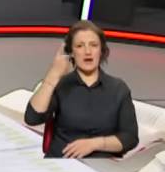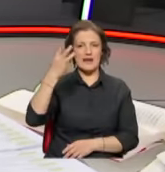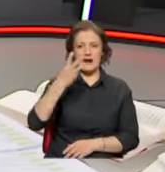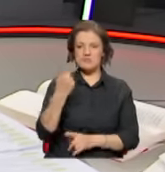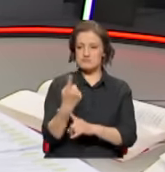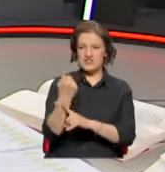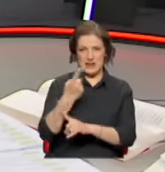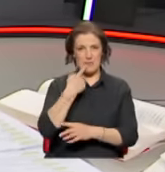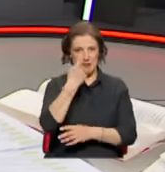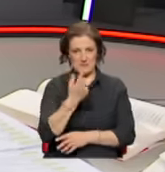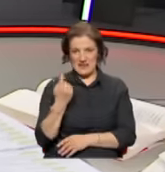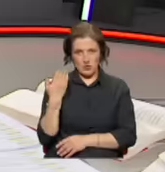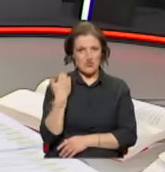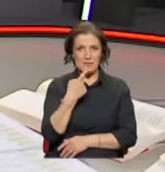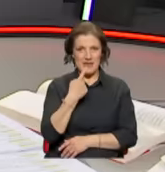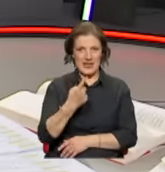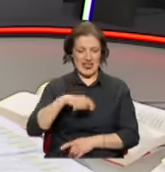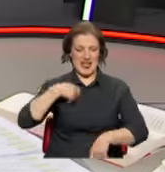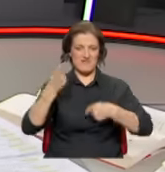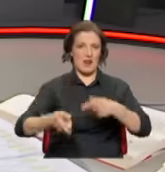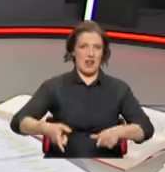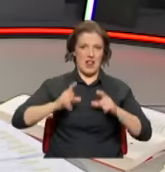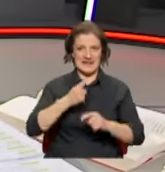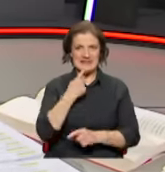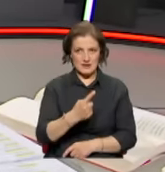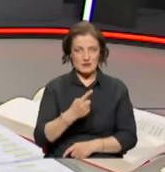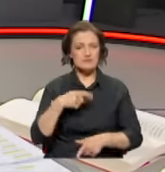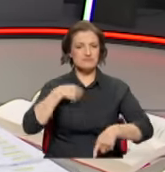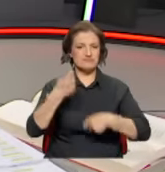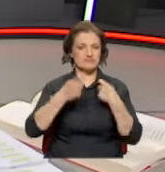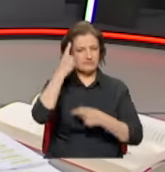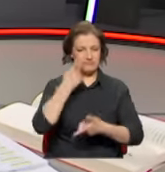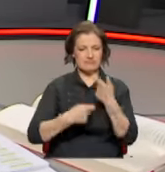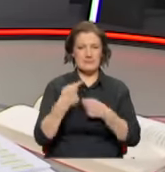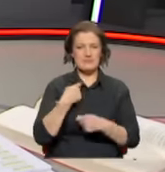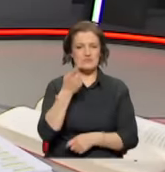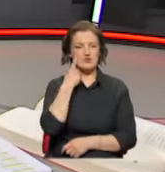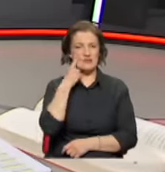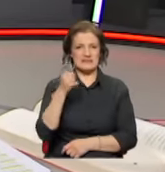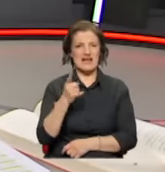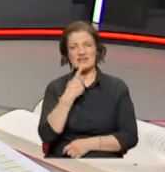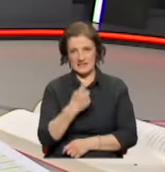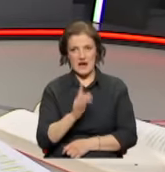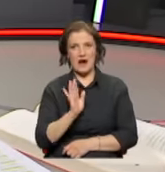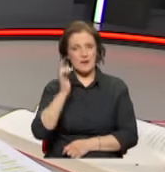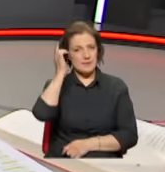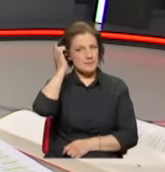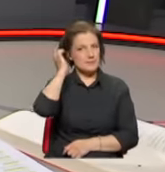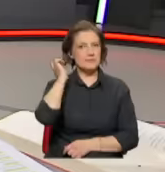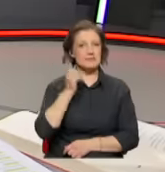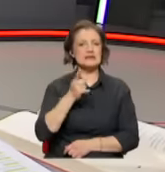bir şeyler söyledi ya biraz önce. İftira diye. İftira atıyorlar İsrail'le ticaret bizim hükümetimize falan dedi ya.